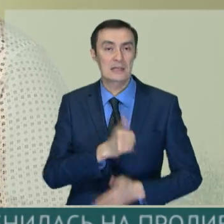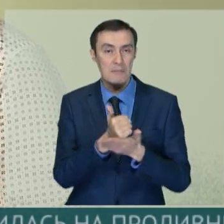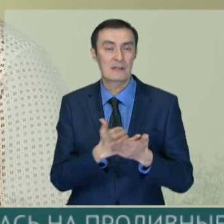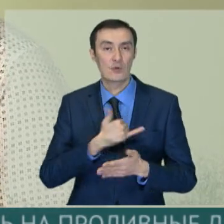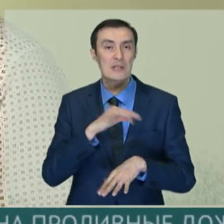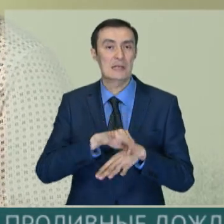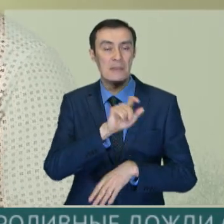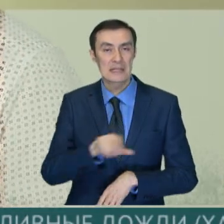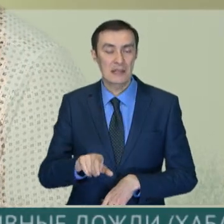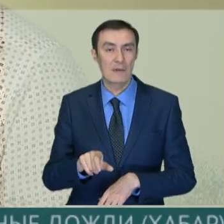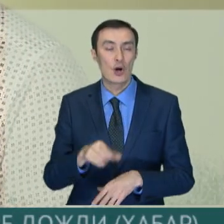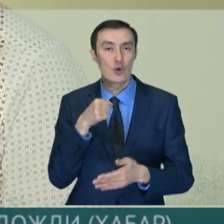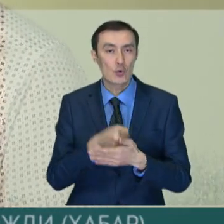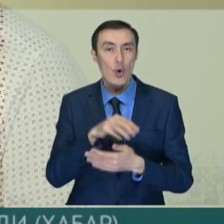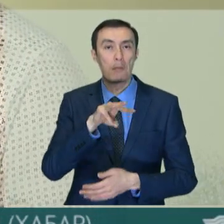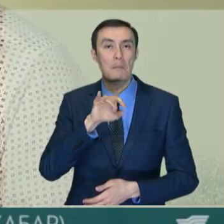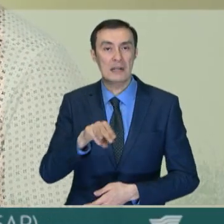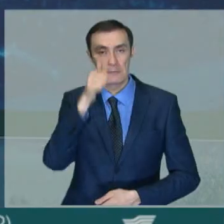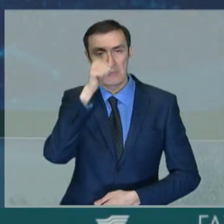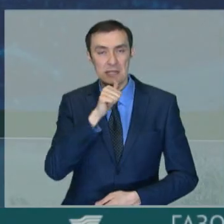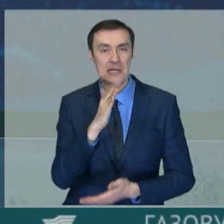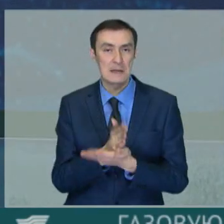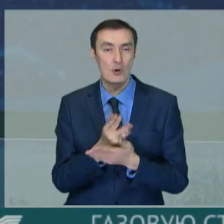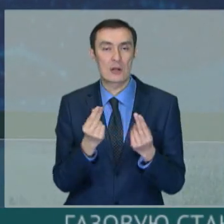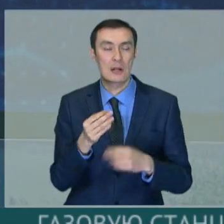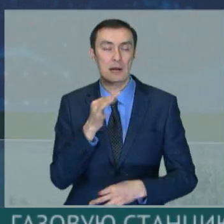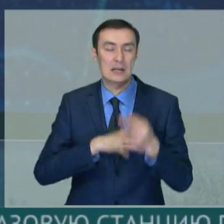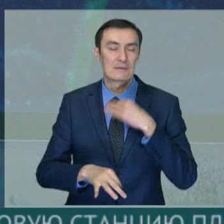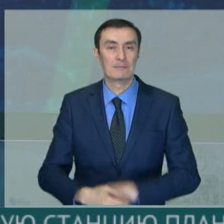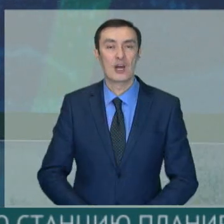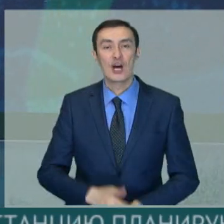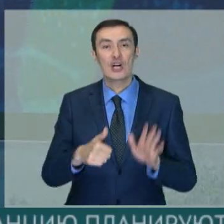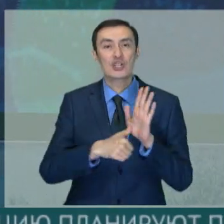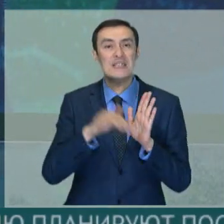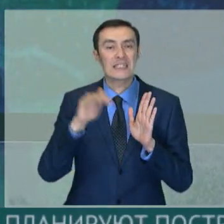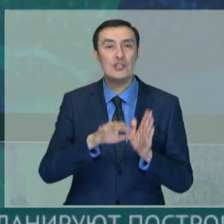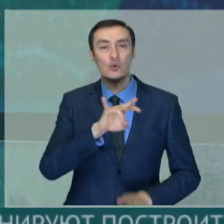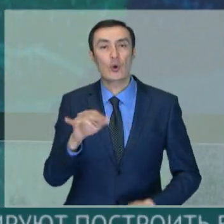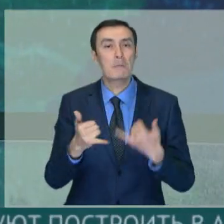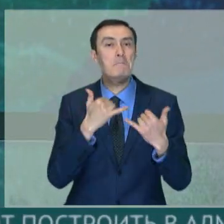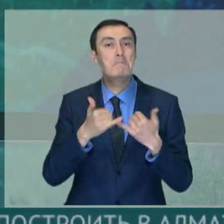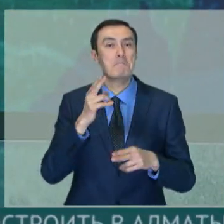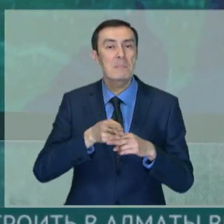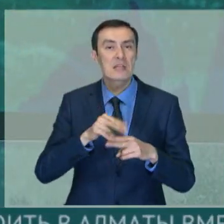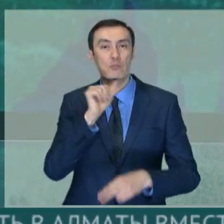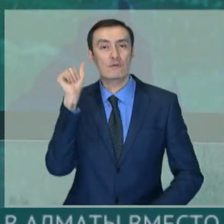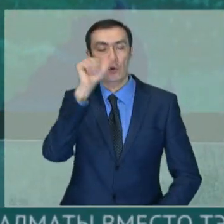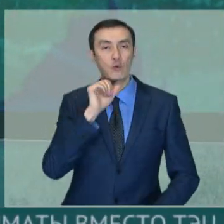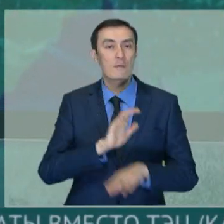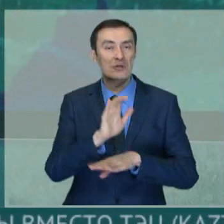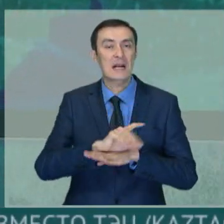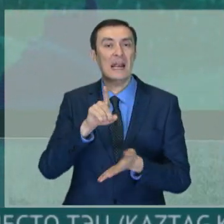пациенты обеспечились вплоть до марта месяца. На 6 тысяч тонн меди больше прошлогоднего показателя